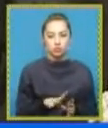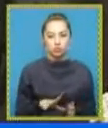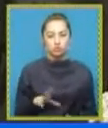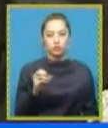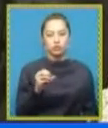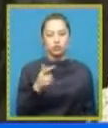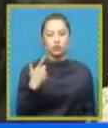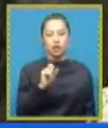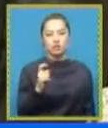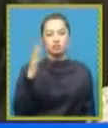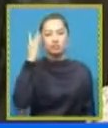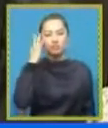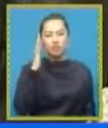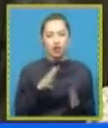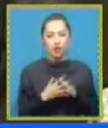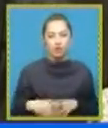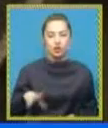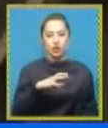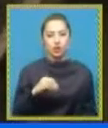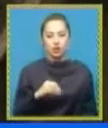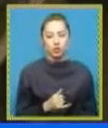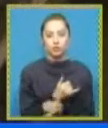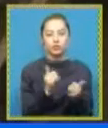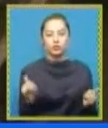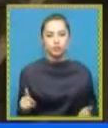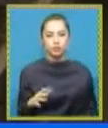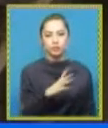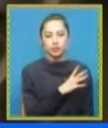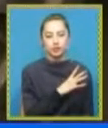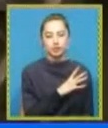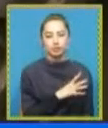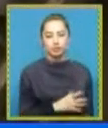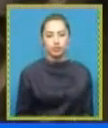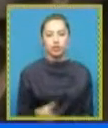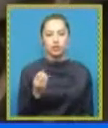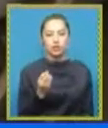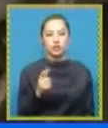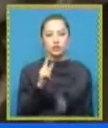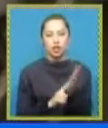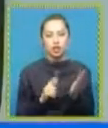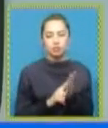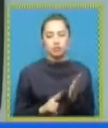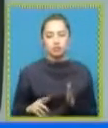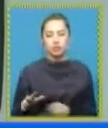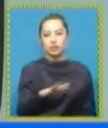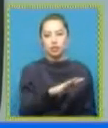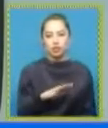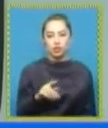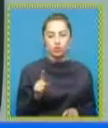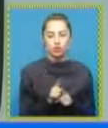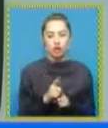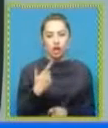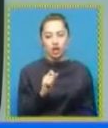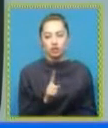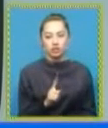бұрын соңды армандаған ауылдар өркениет игілігіне қол жеткізіп мәре сәре болды. 70 елді мекенге табиғи газ тартылып 200